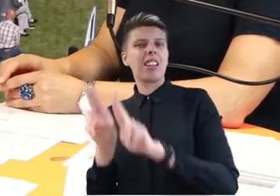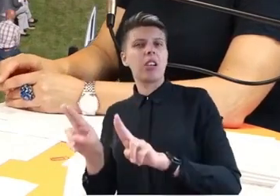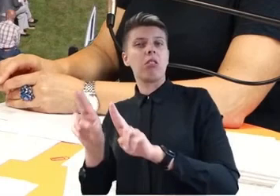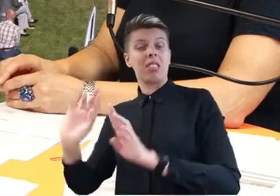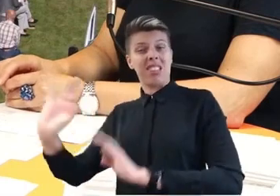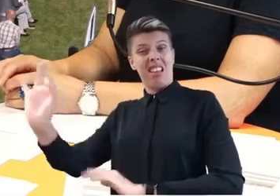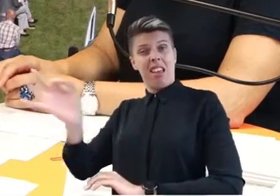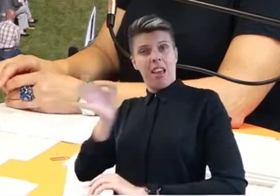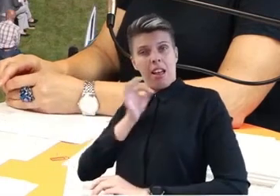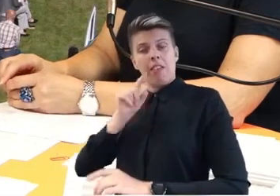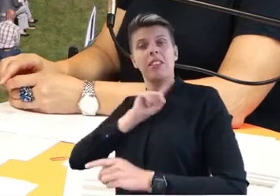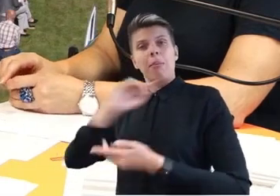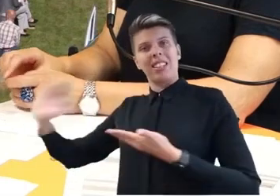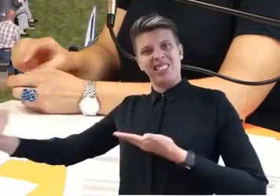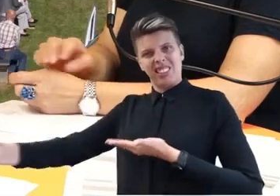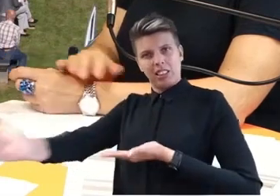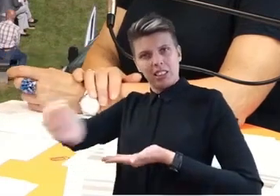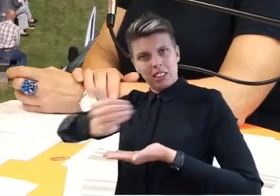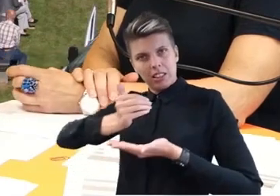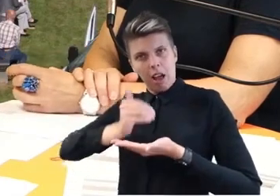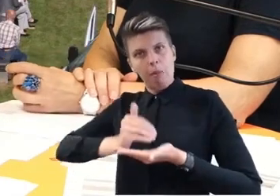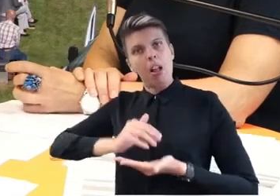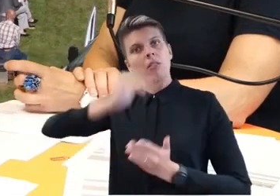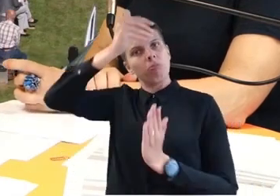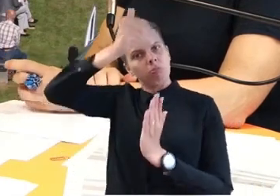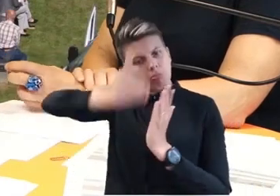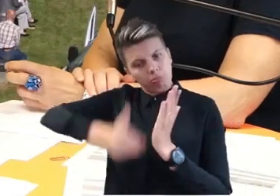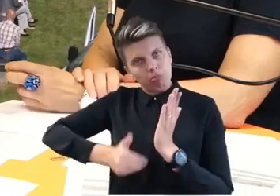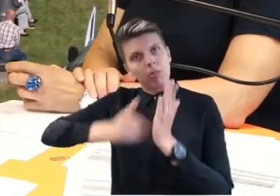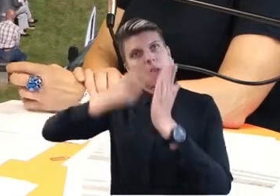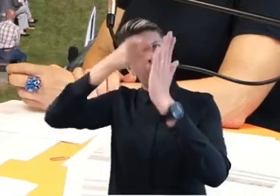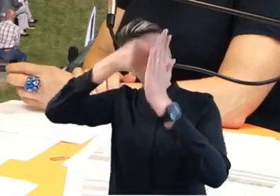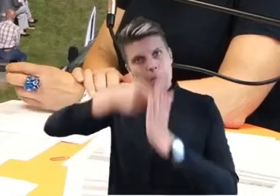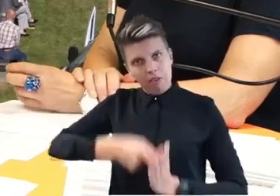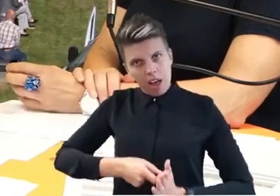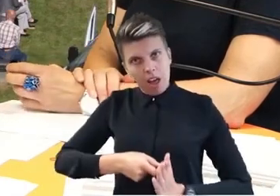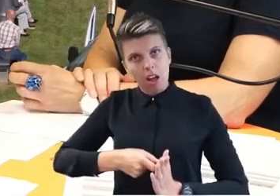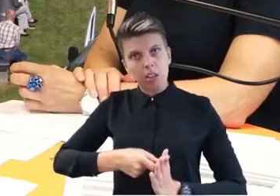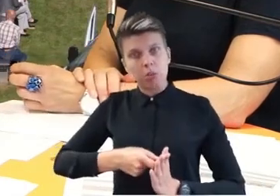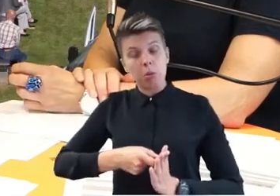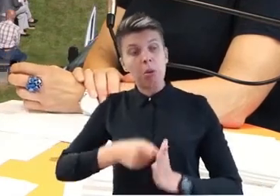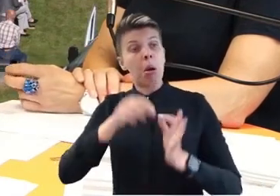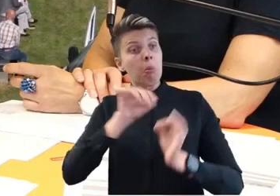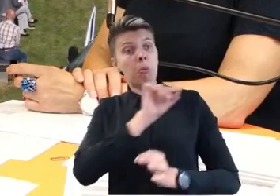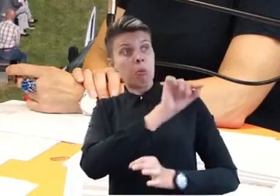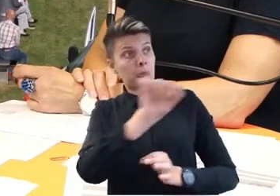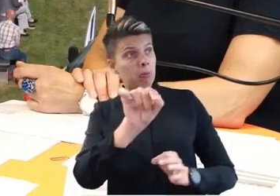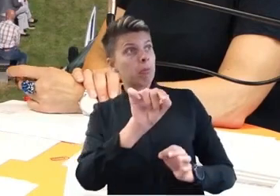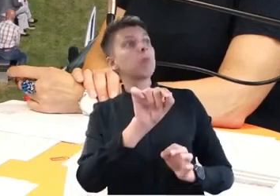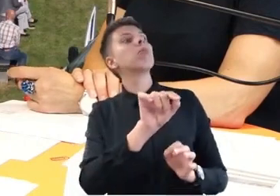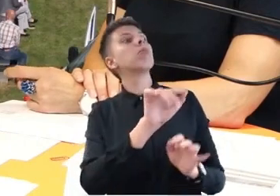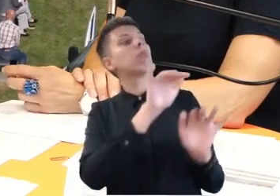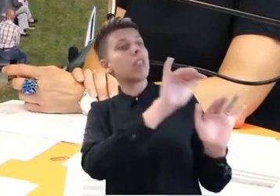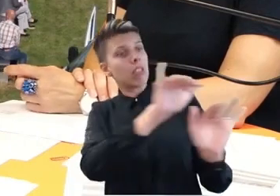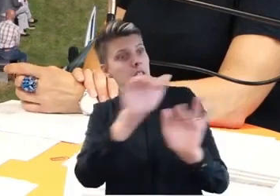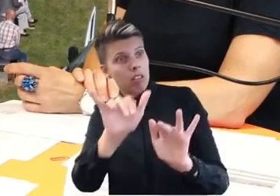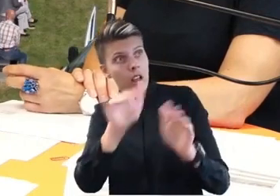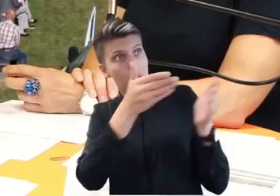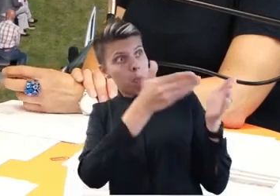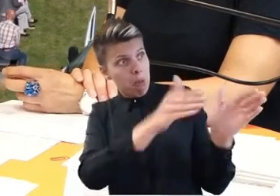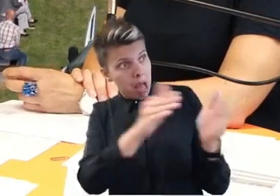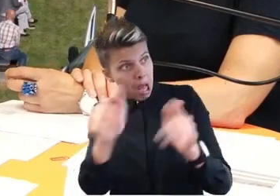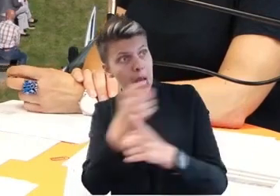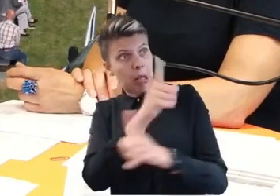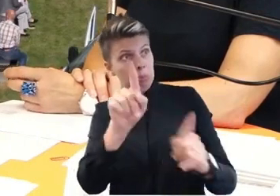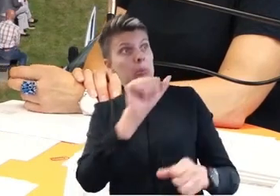gesammelt bewertet und an die partner die steuert die hilfe leisten können hier im falle des libanons an das thw